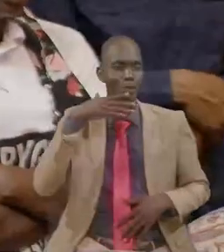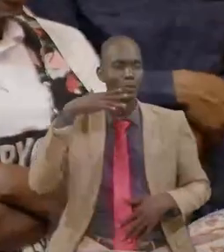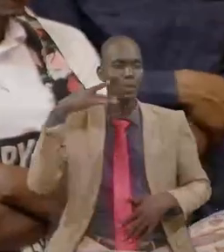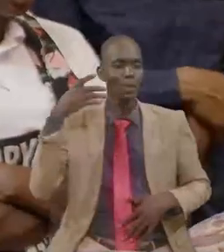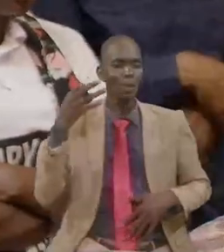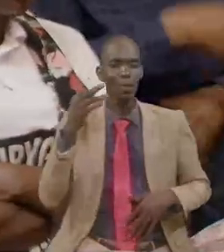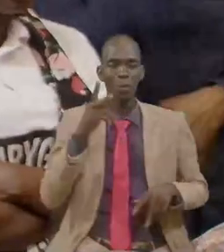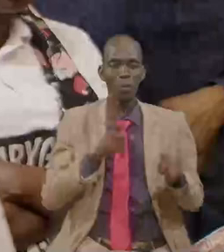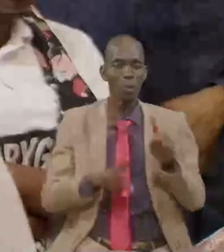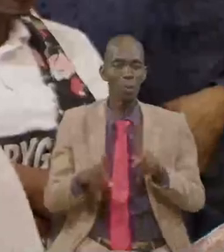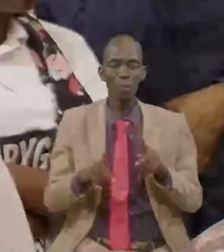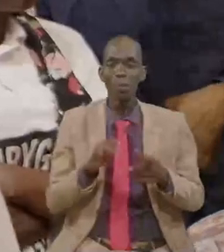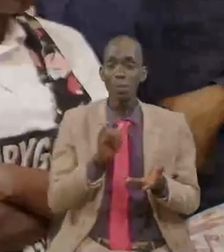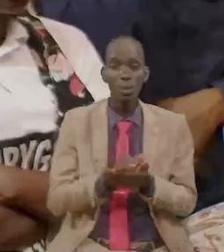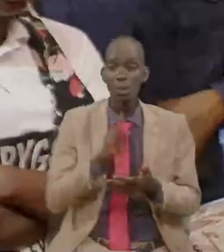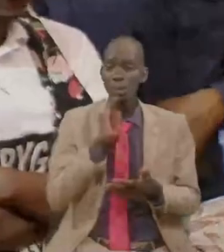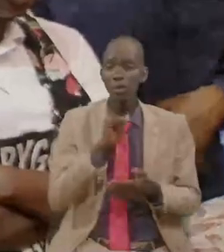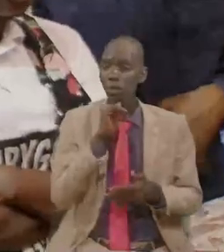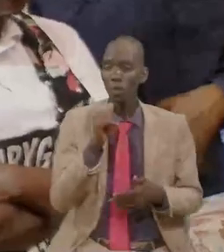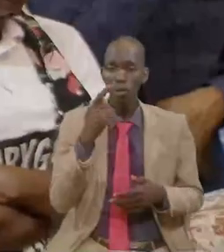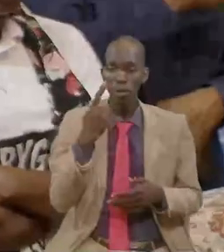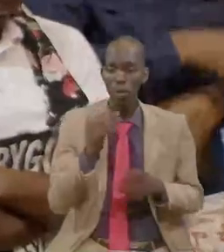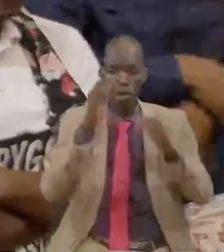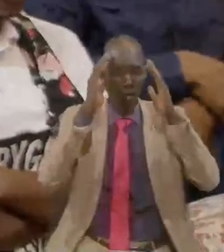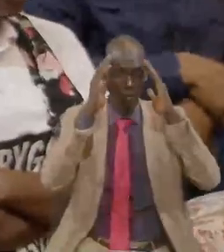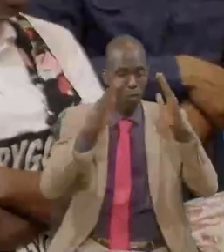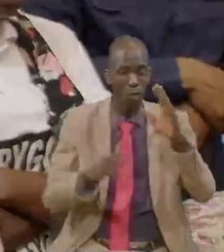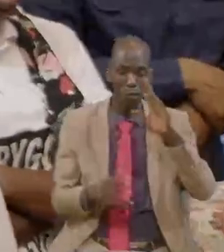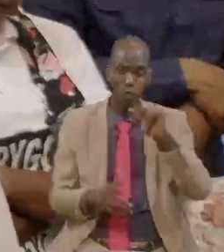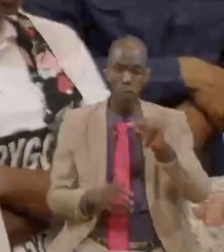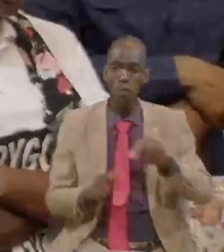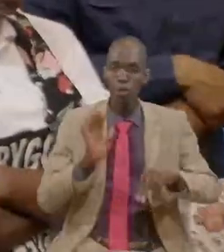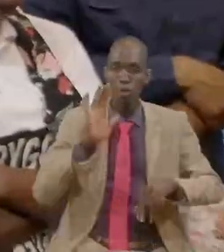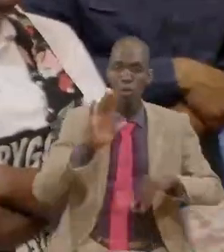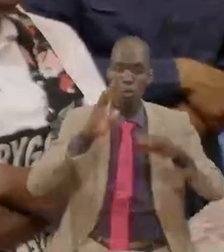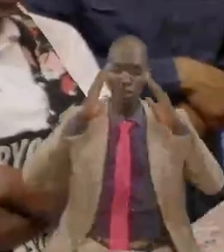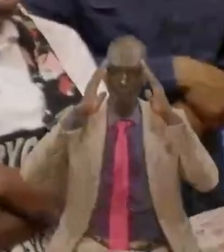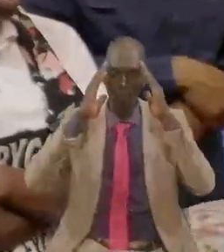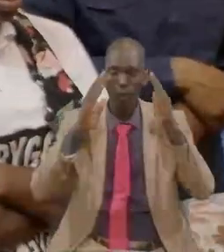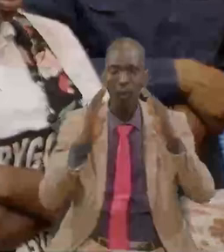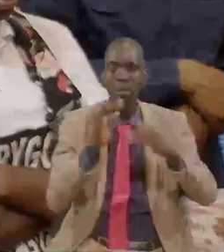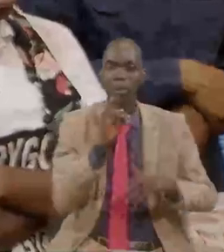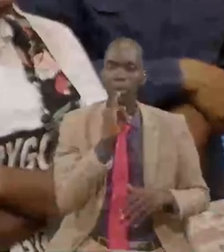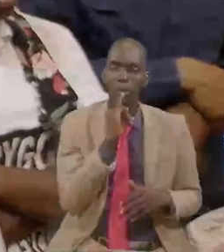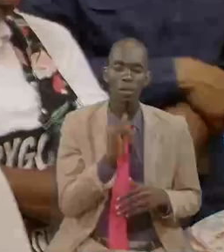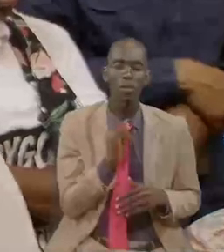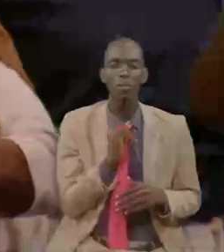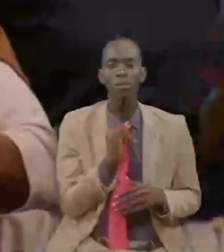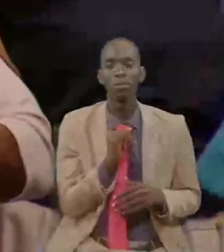Le sourire des gens, ce n'est pas le point d'intérêt. La concentration, c'est